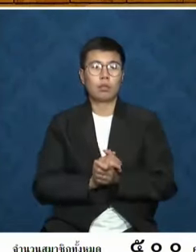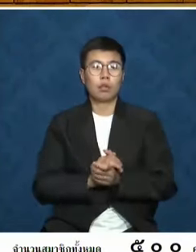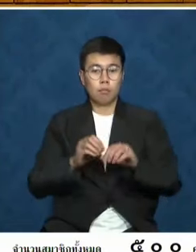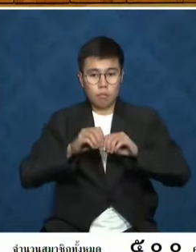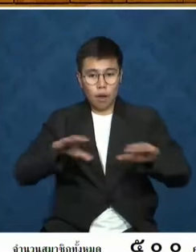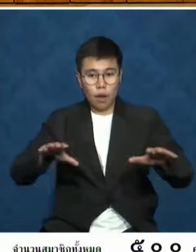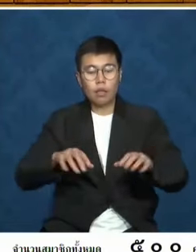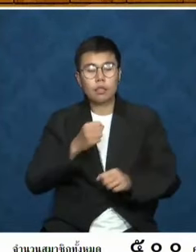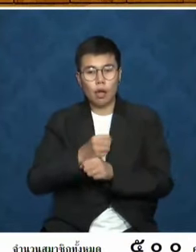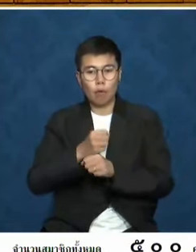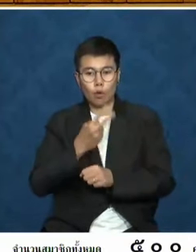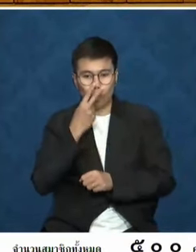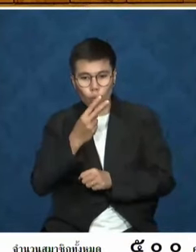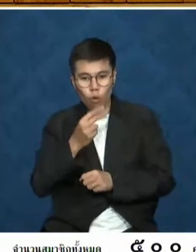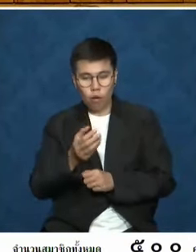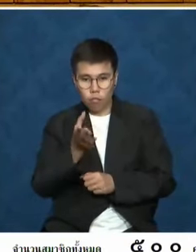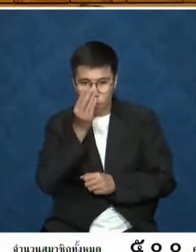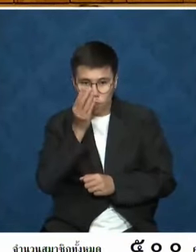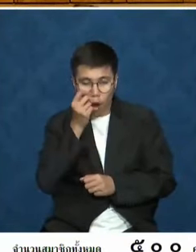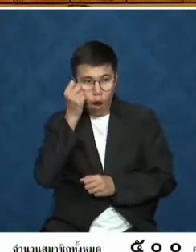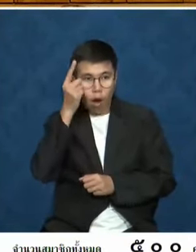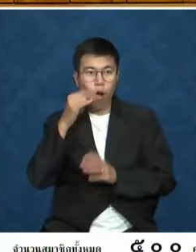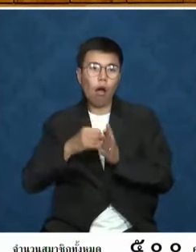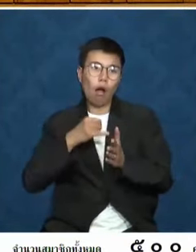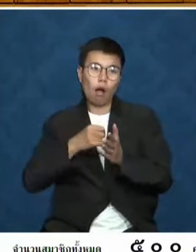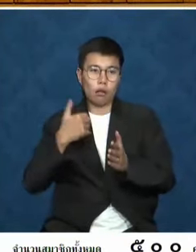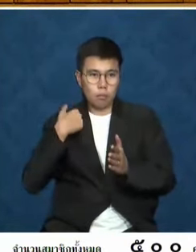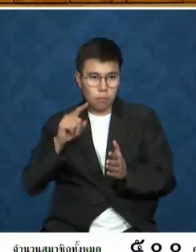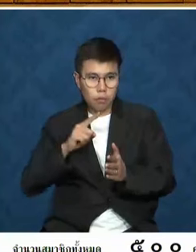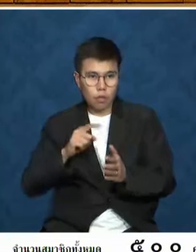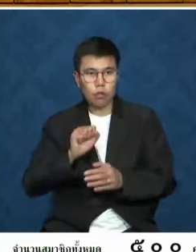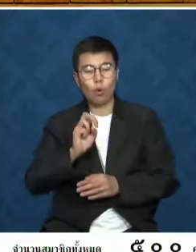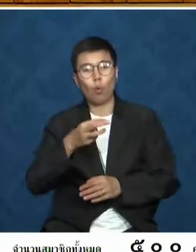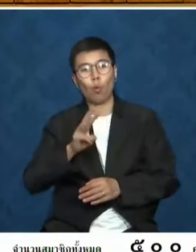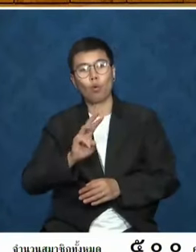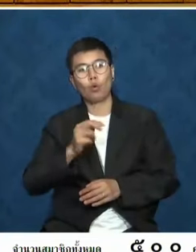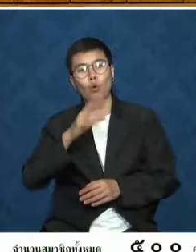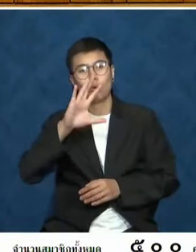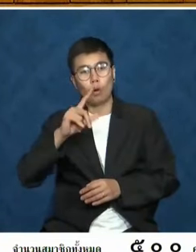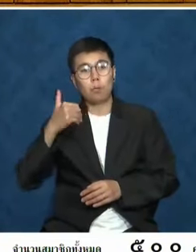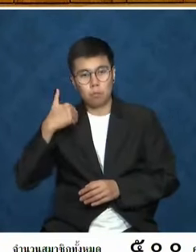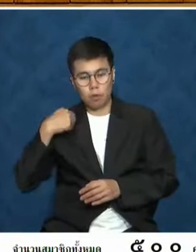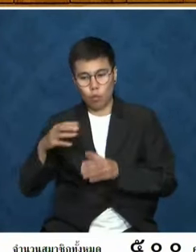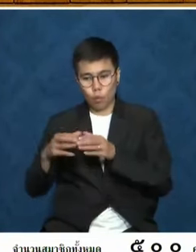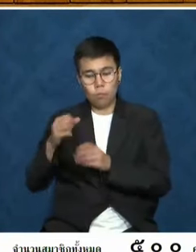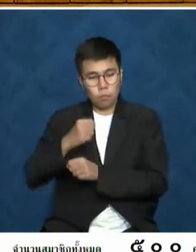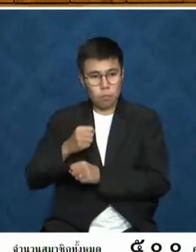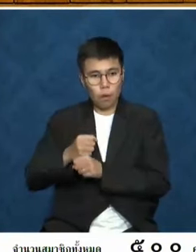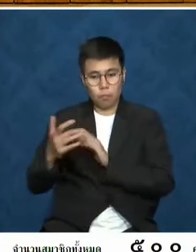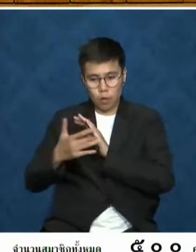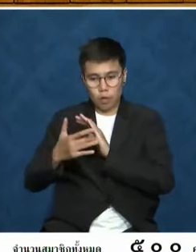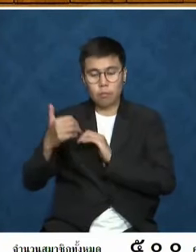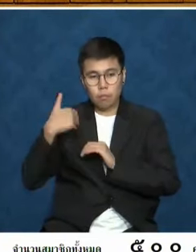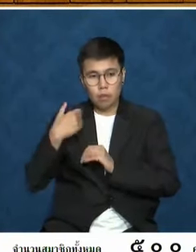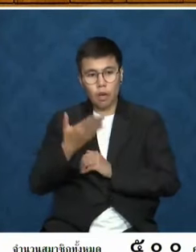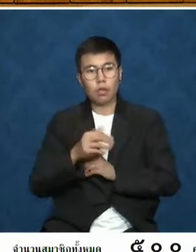บที่เข้ใจได้ง่ายซึ่งสวรทชอยเองก็จะมีหน่วยที่ทำสื่อเมียาเห่านี้อยู่ครัผมสำหรบท่านส